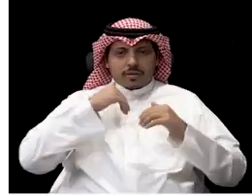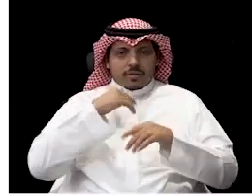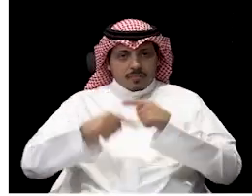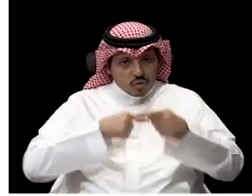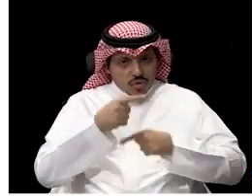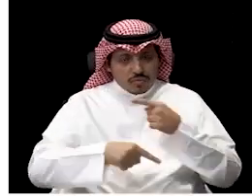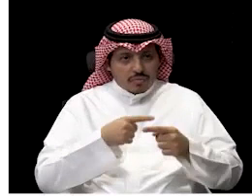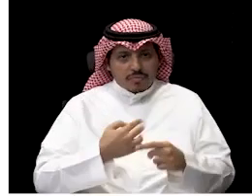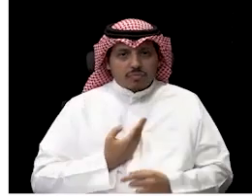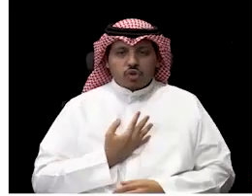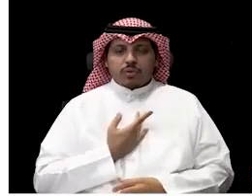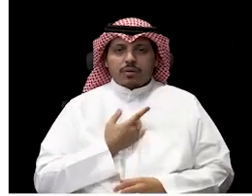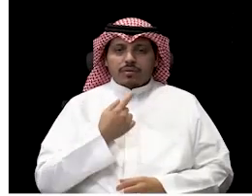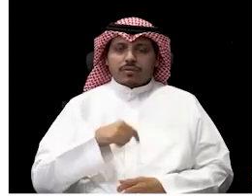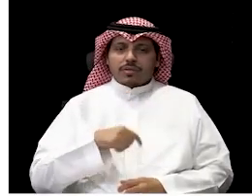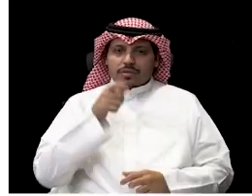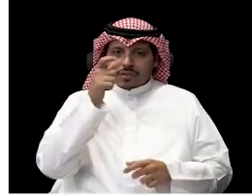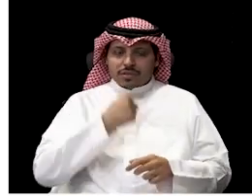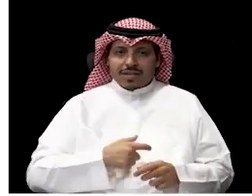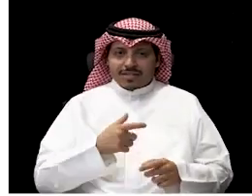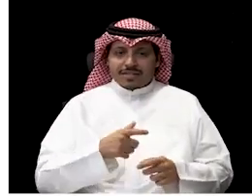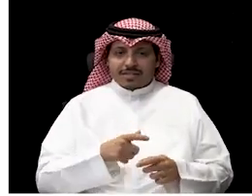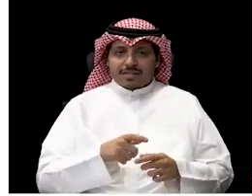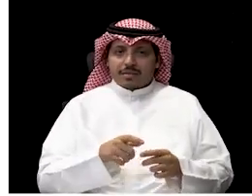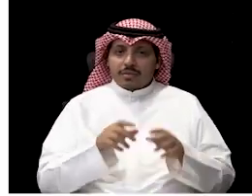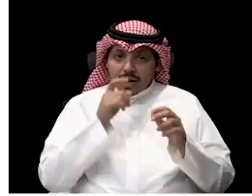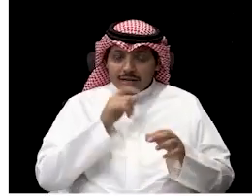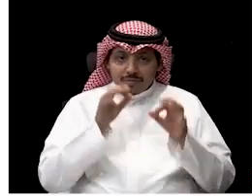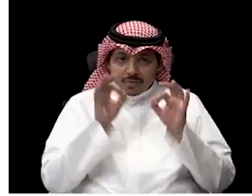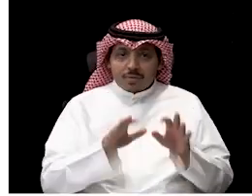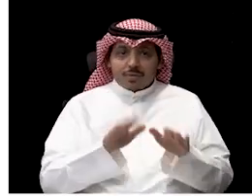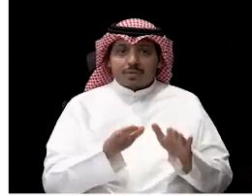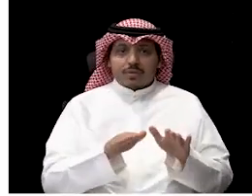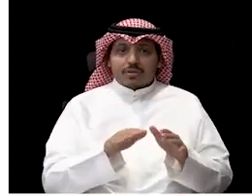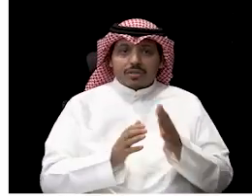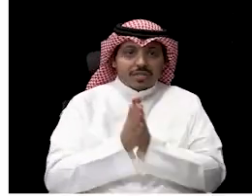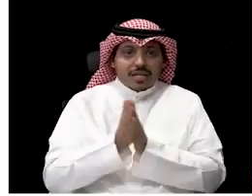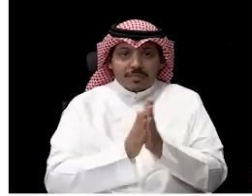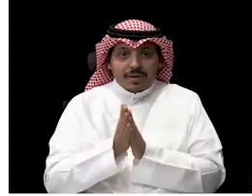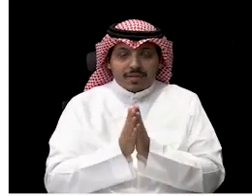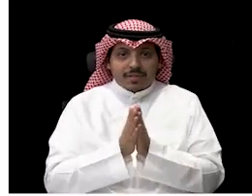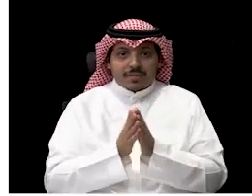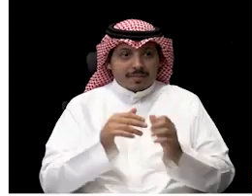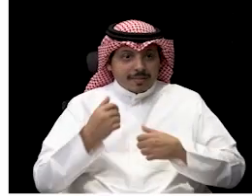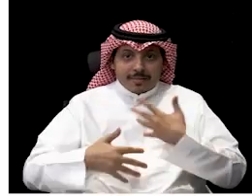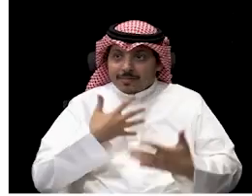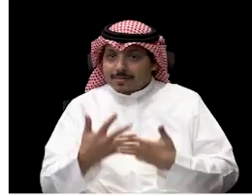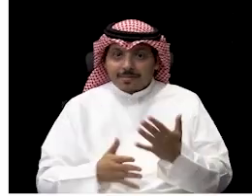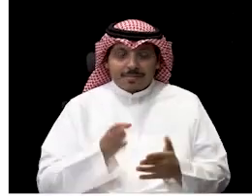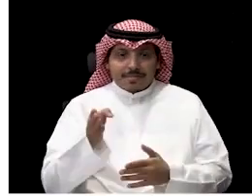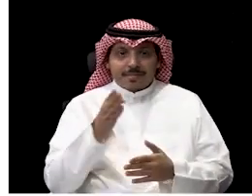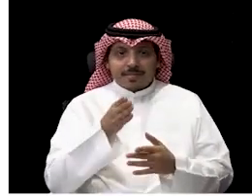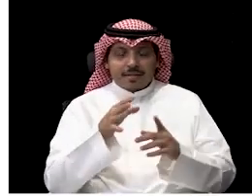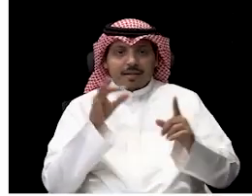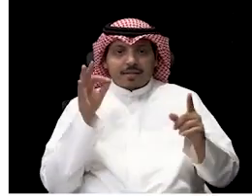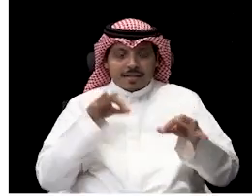مرتبطة بمشاعر الفرد، لابد من وجود ماذا؟ نشاط وحماس توجه نحو